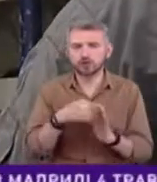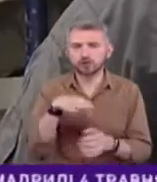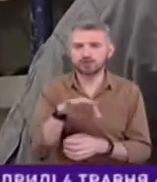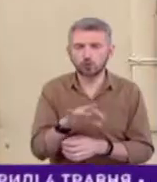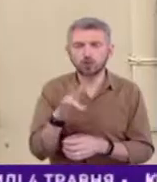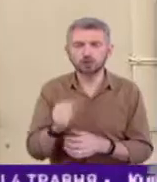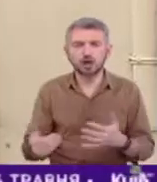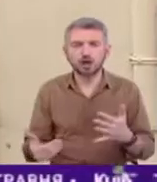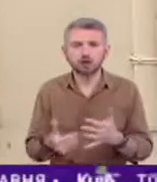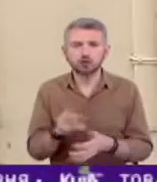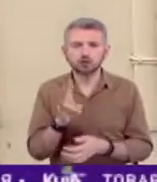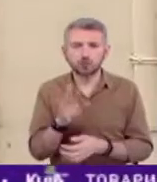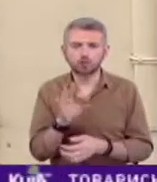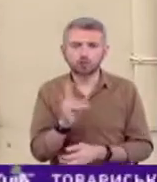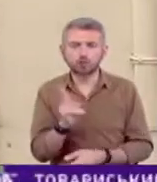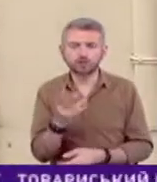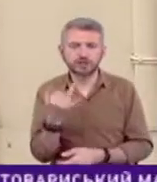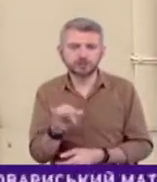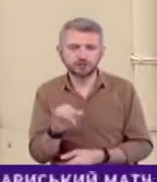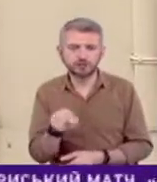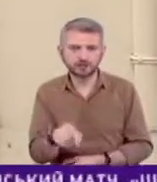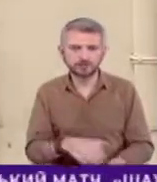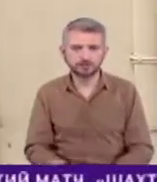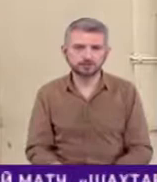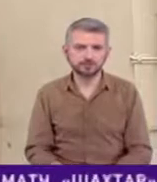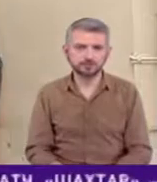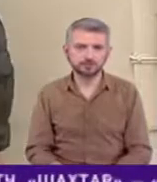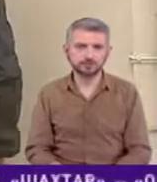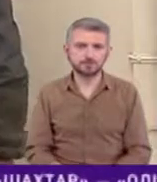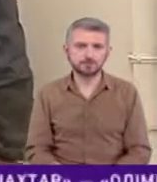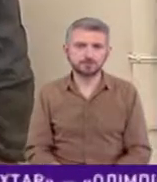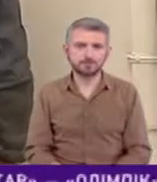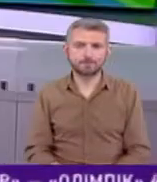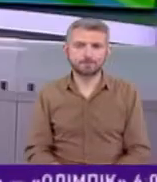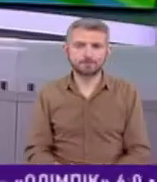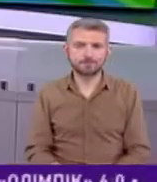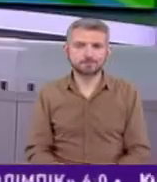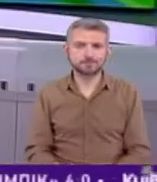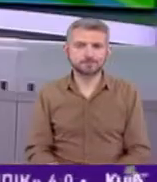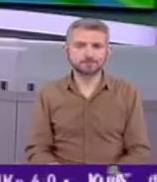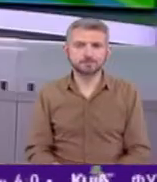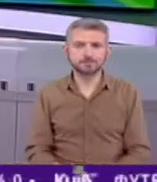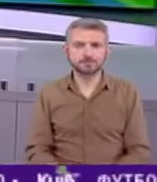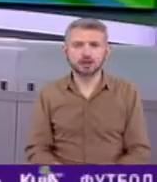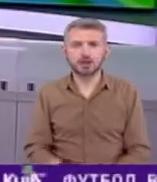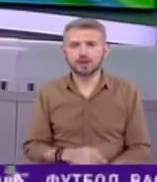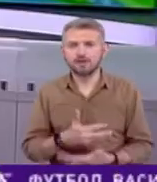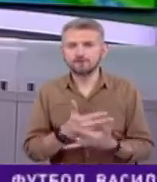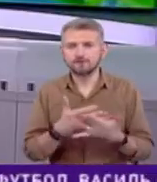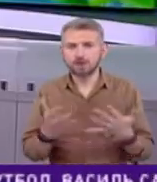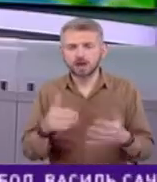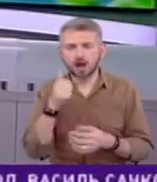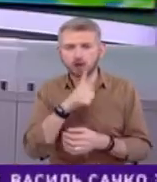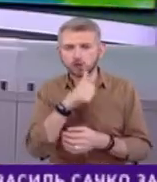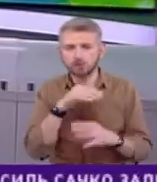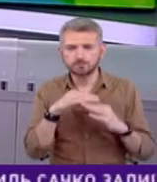на Новокостянтинівській. Катерина Бенько, Євген Степанов, телеканал «Київ». Хвиля анонімних мінувань накрила